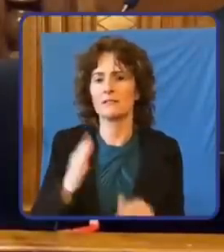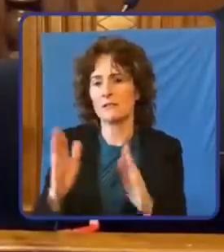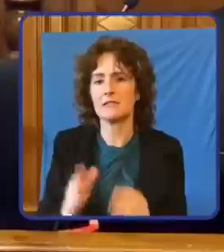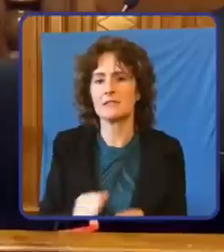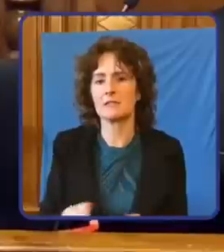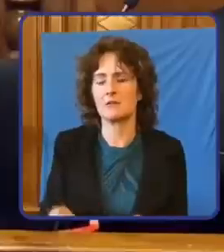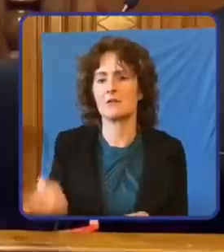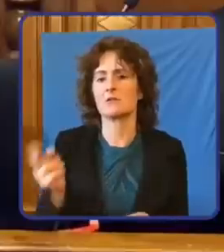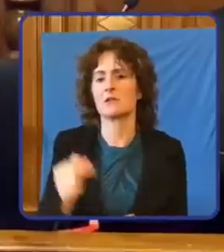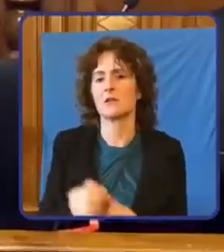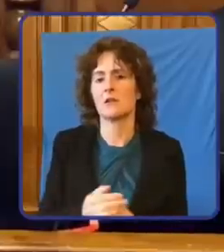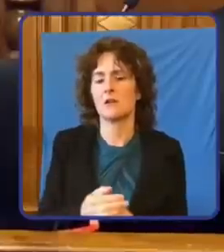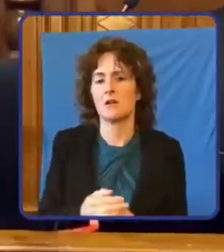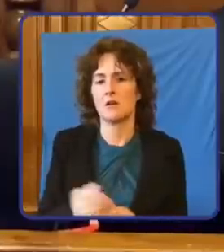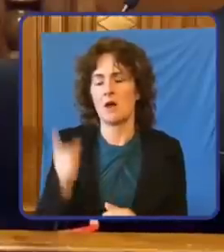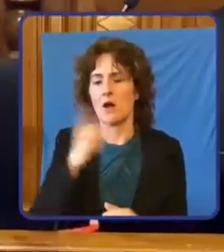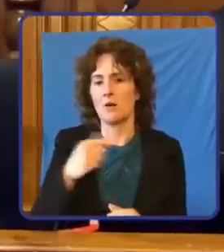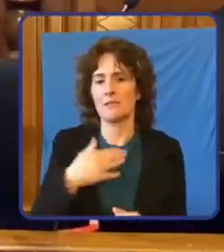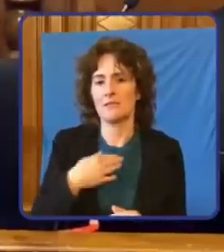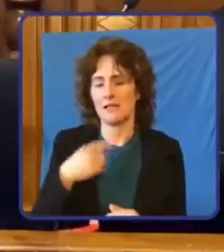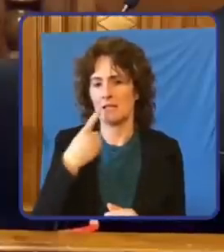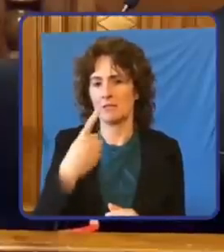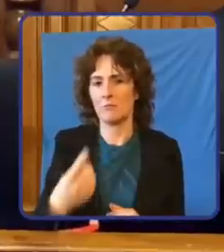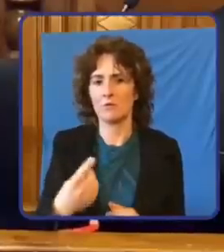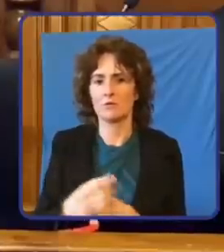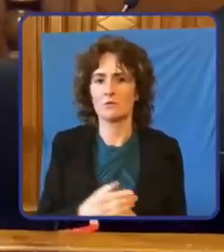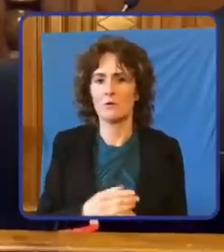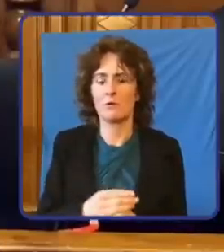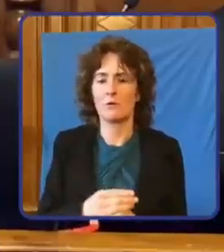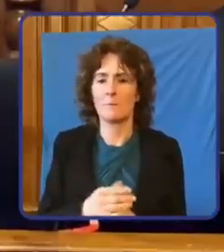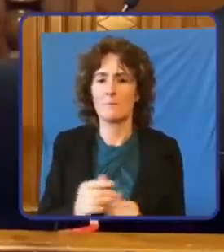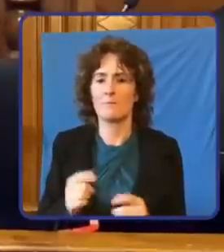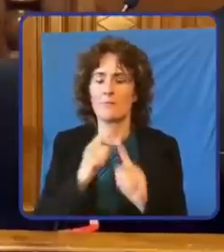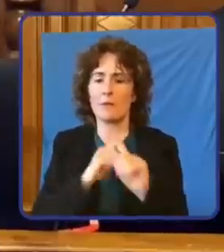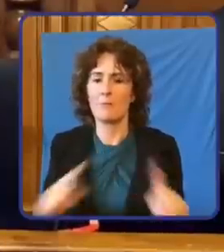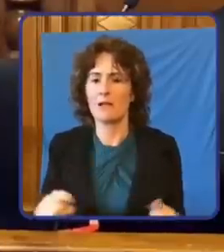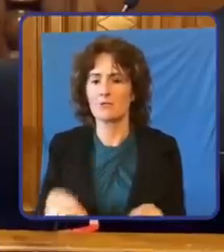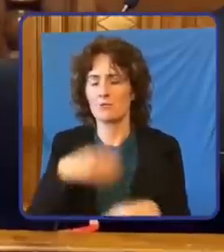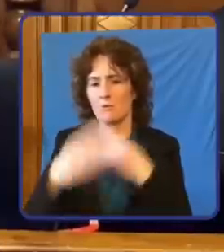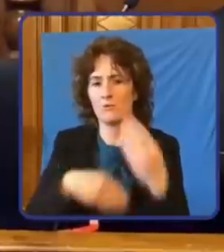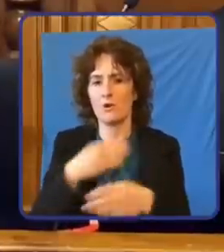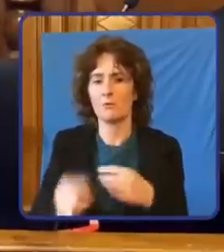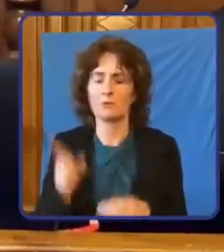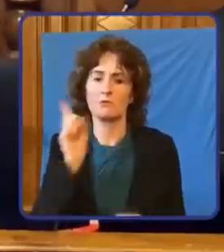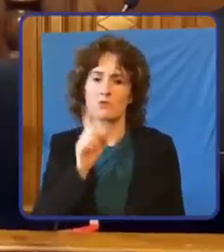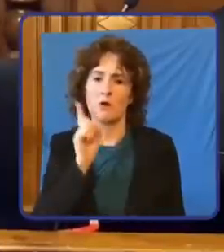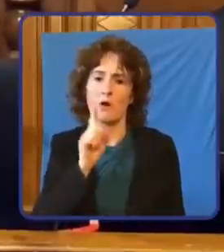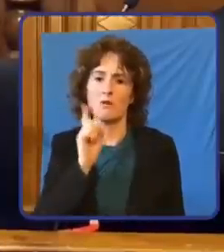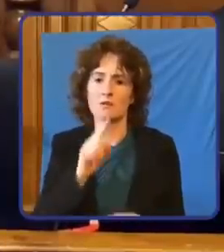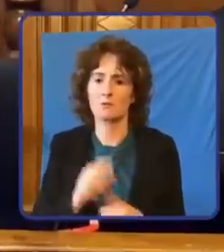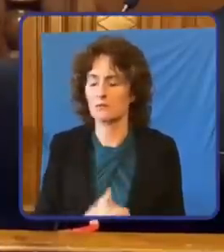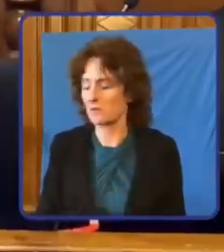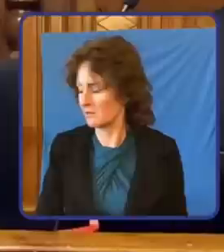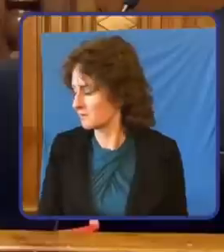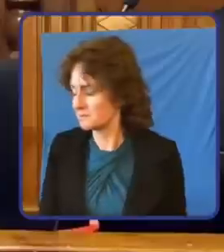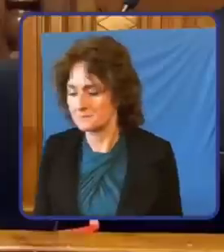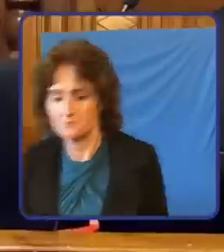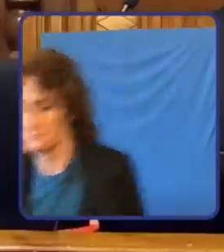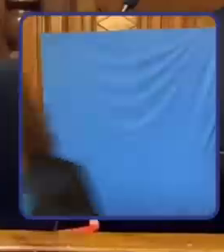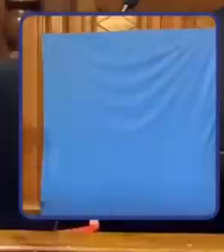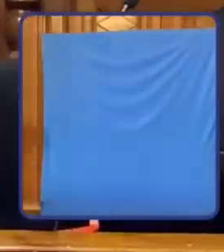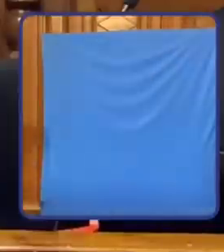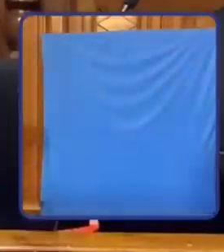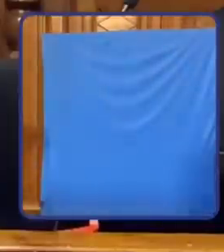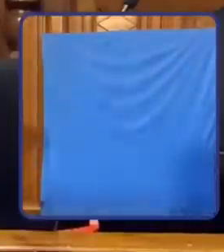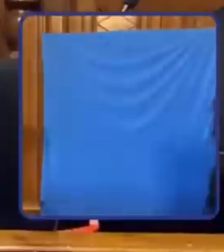mondok. Jó? Szemben ezzel mások sajnos folyamatosan hazudnak. Hát itt van olyan, aki nem sorolom föl, hogy milyen átlátszó hazugságok